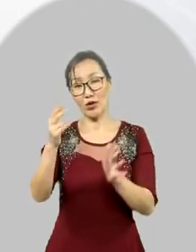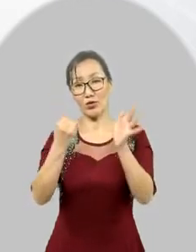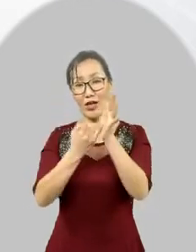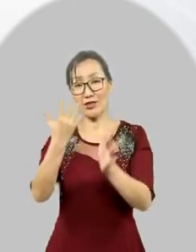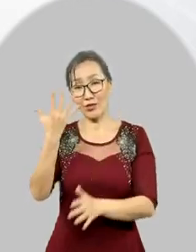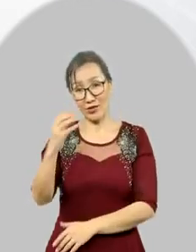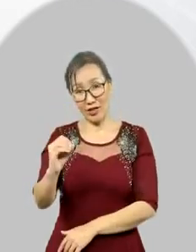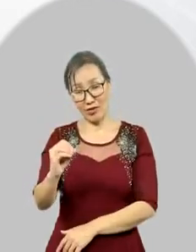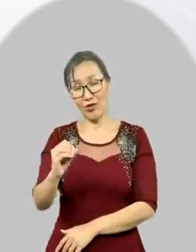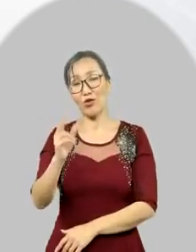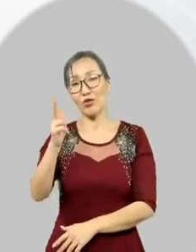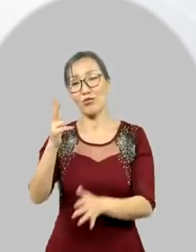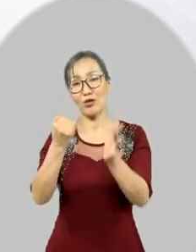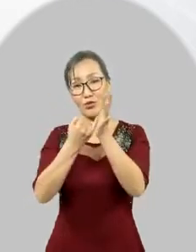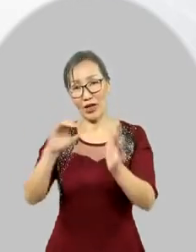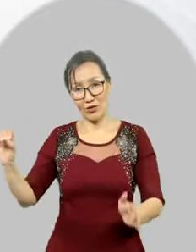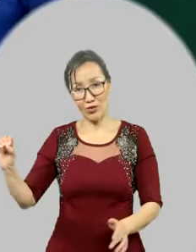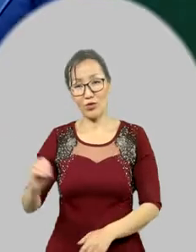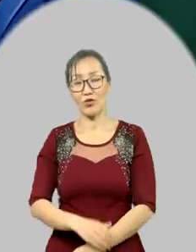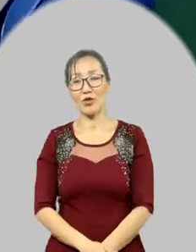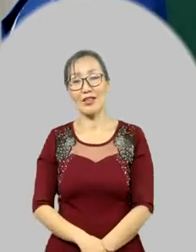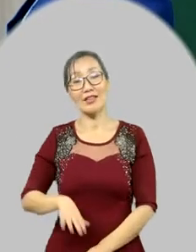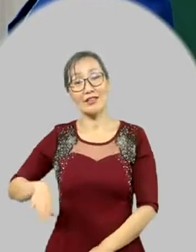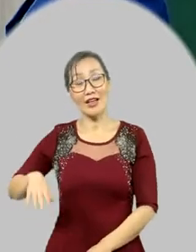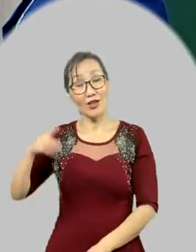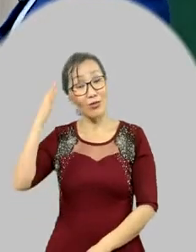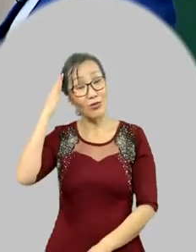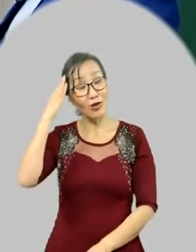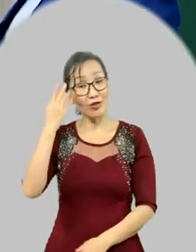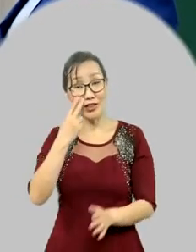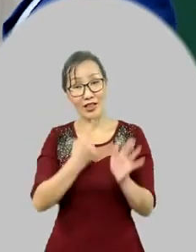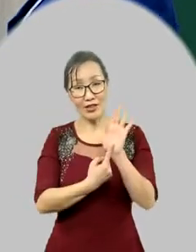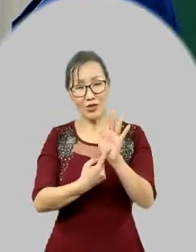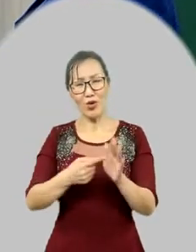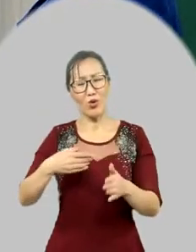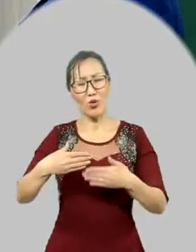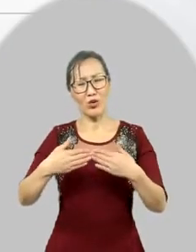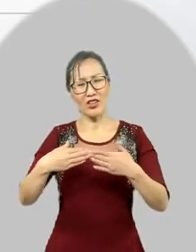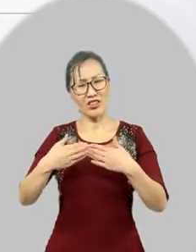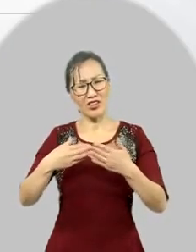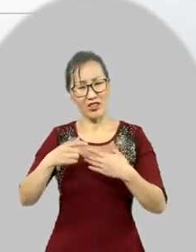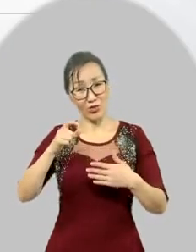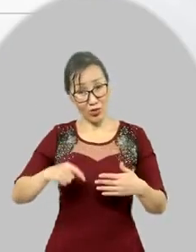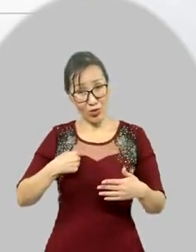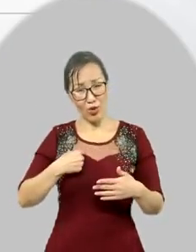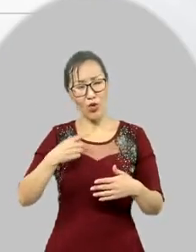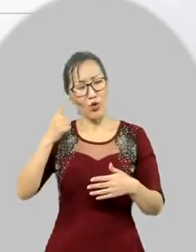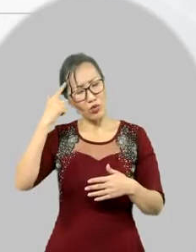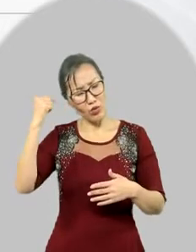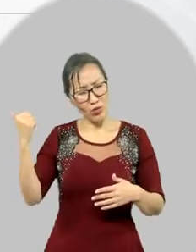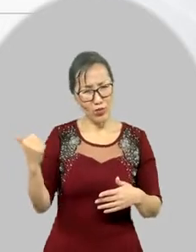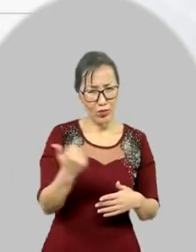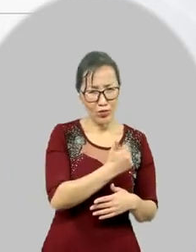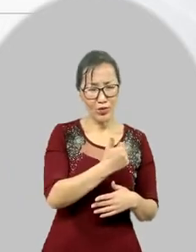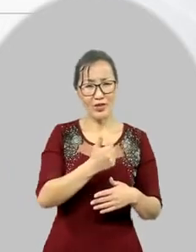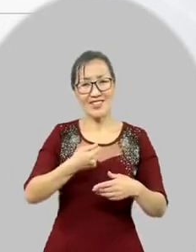3650. 3600. Дараагийн бодлого. Худалдагч өдөр бүр зарсан цэцгийн тоог